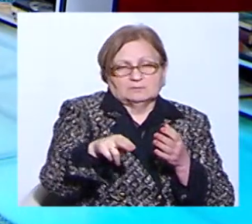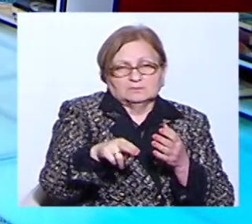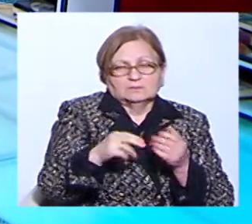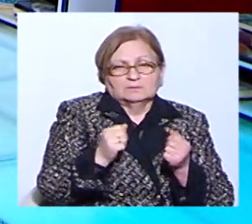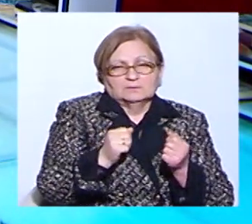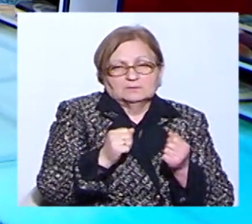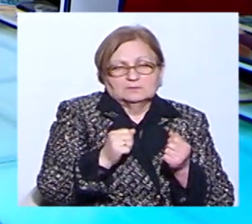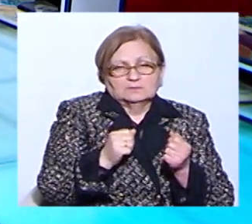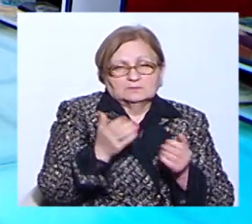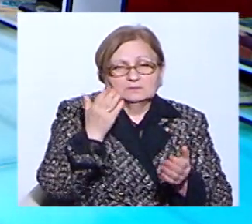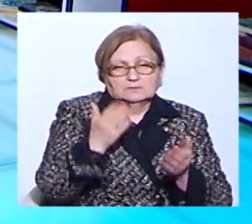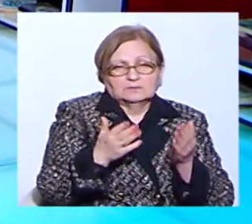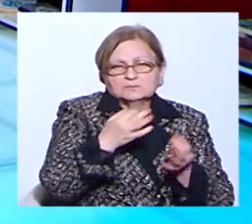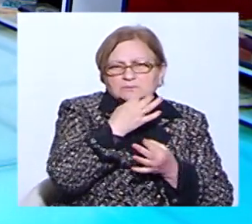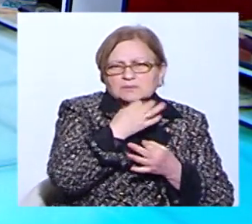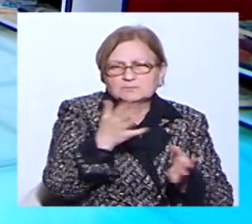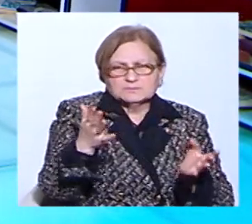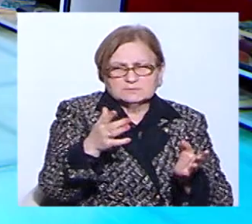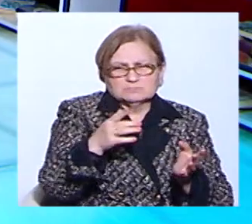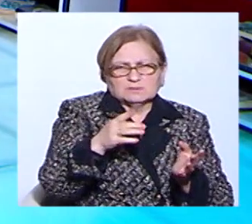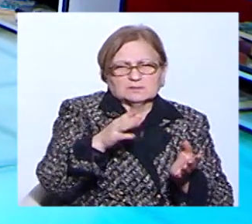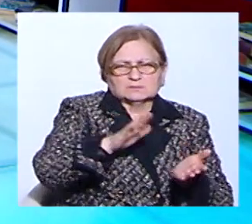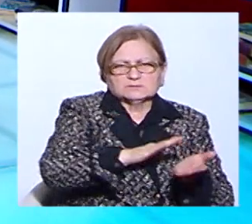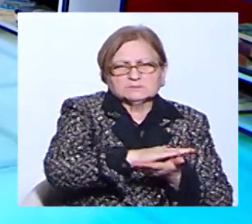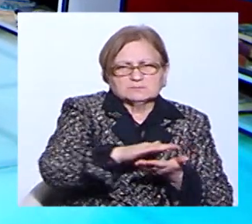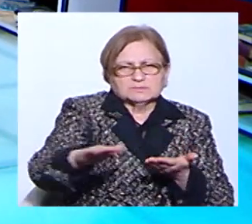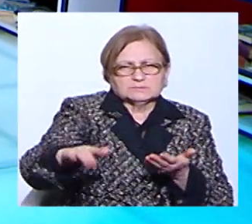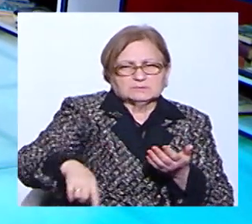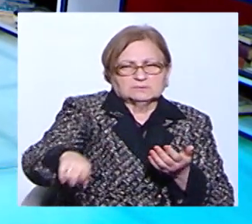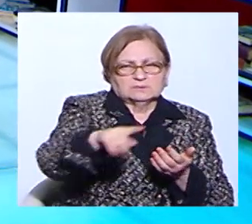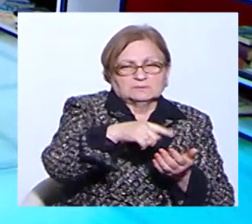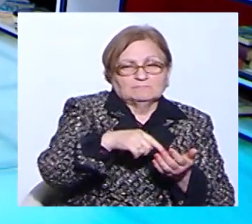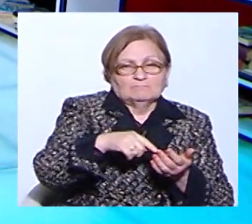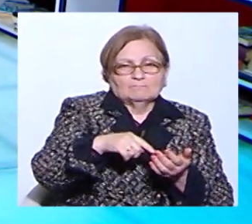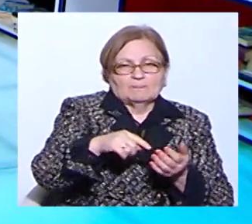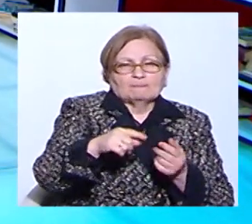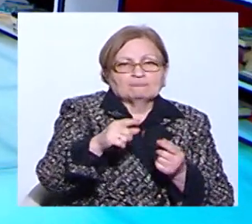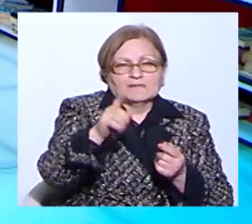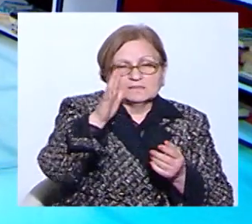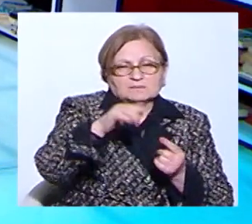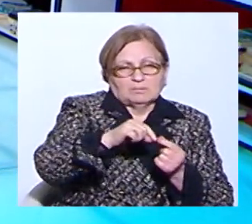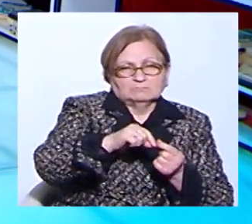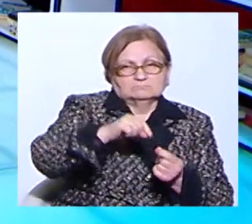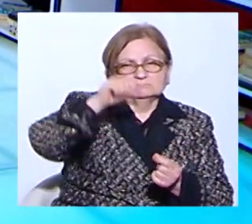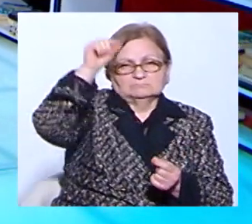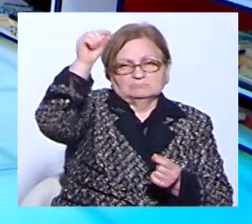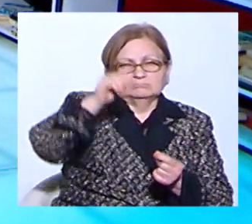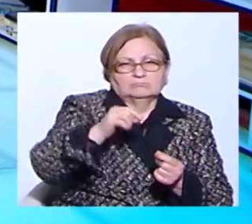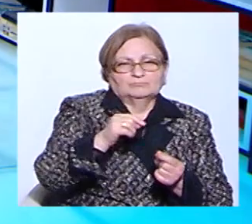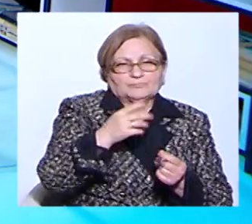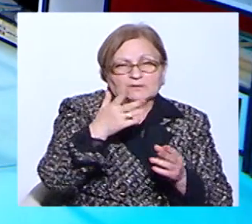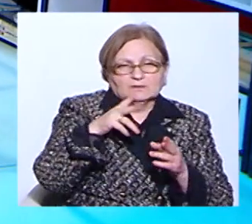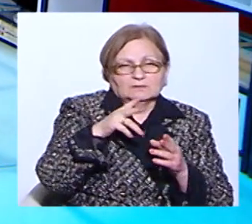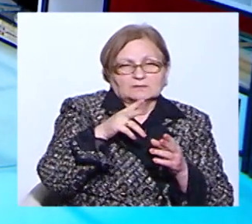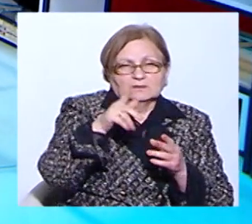ახლა ჩვენ თუ ნებისმიერ სიბრტყეს გავავლებთ ფუძის და წვეროს შორის, ხო, ისე რომ კვეთი იყოს